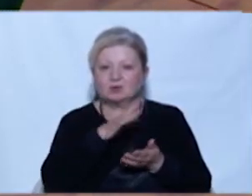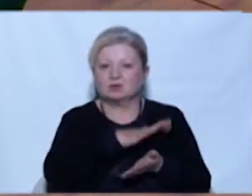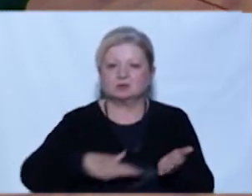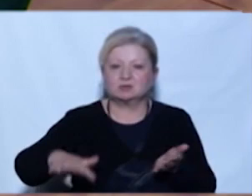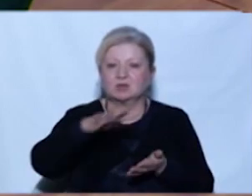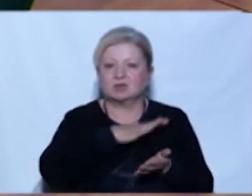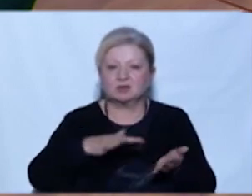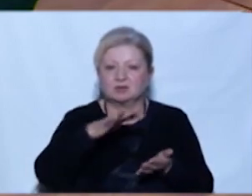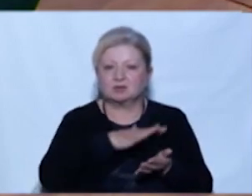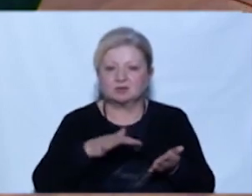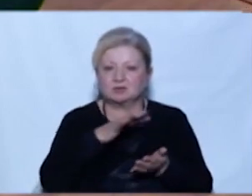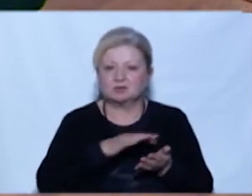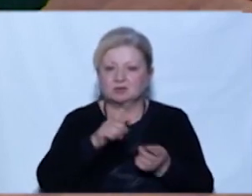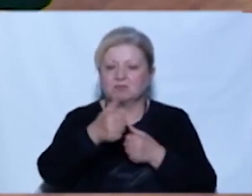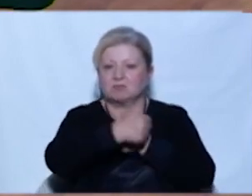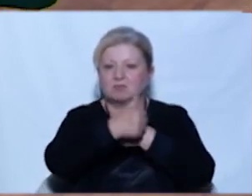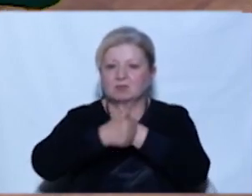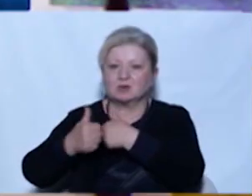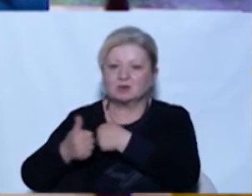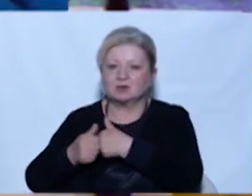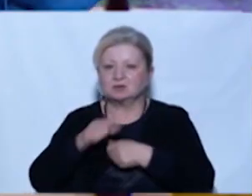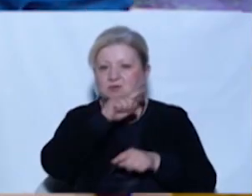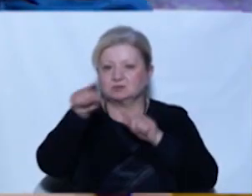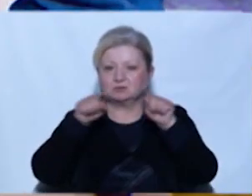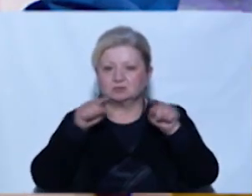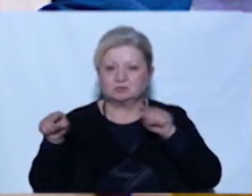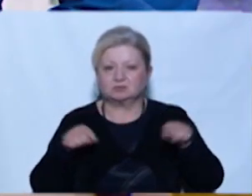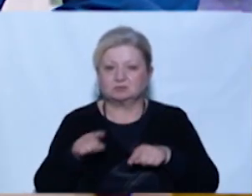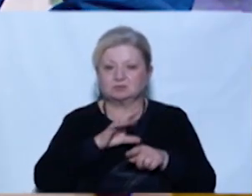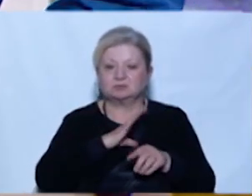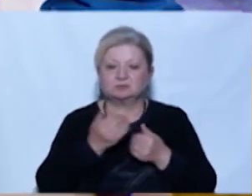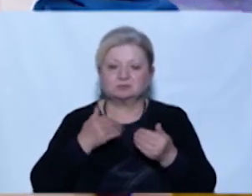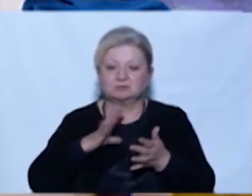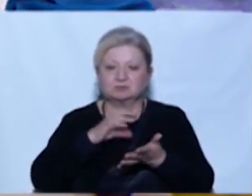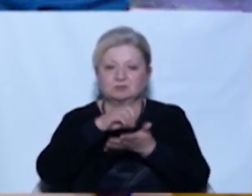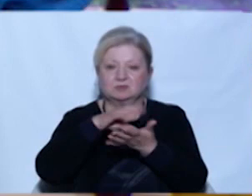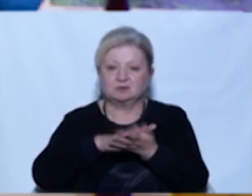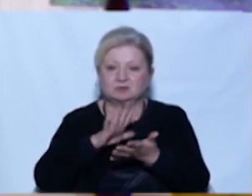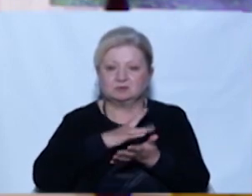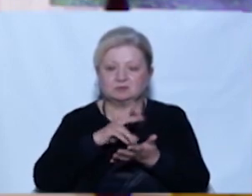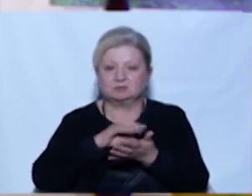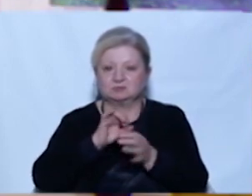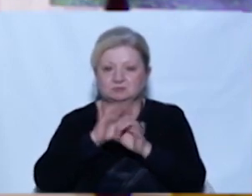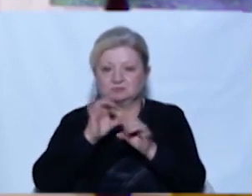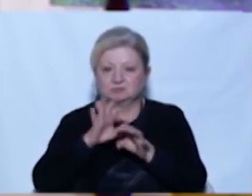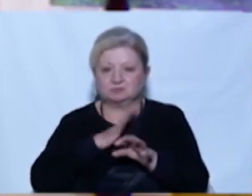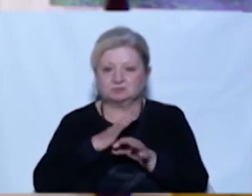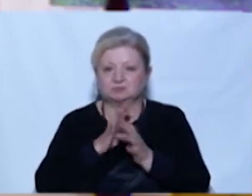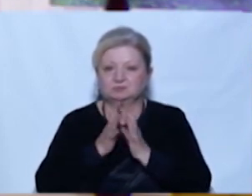ტერიტორიული პრეტენზიები მეზობელ სახელმწიფოთა მიმართ, აი წეღან აღნიშნული ტიტულატურის